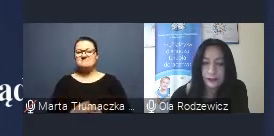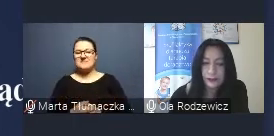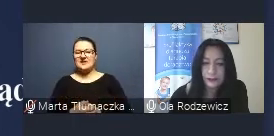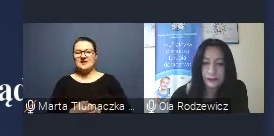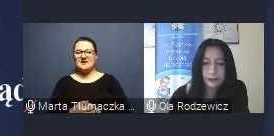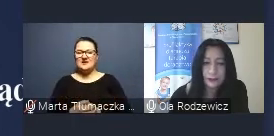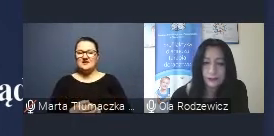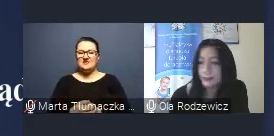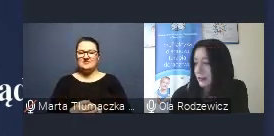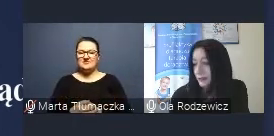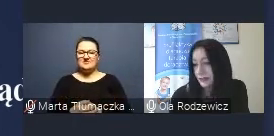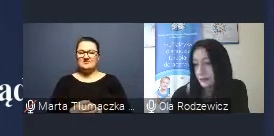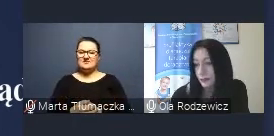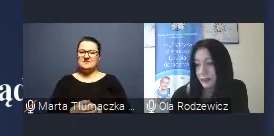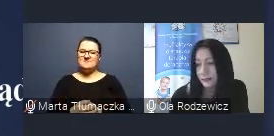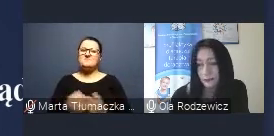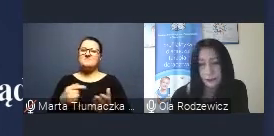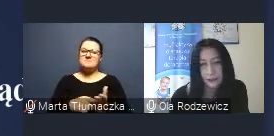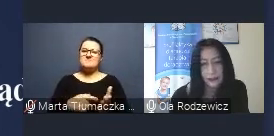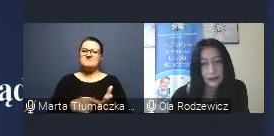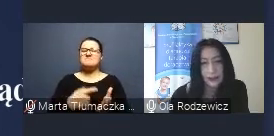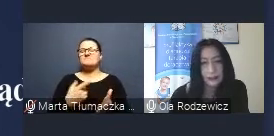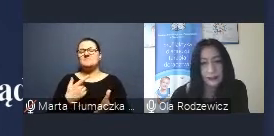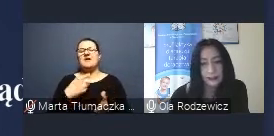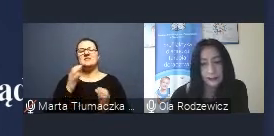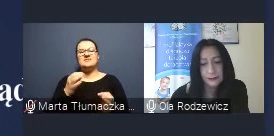dzisiaj jesteśmy w takiej sytuacji, w której